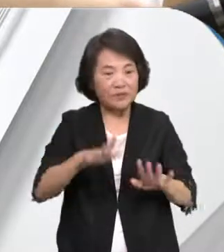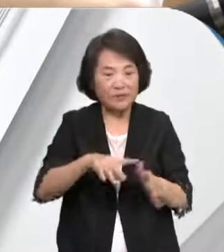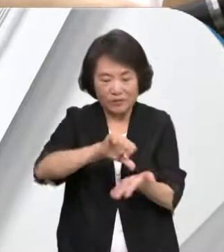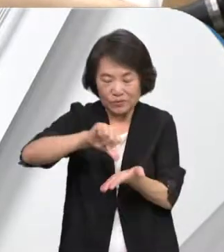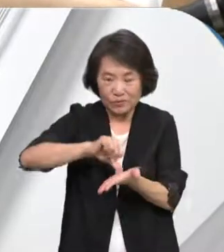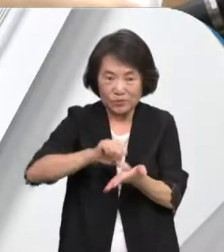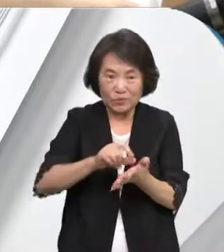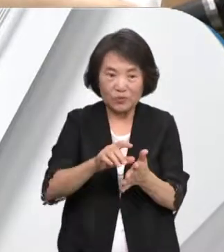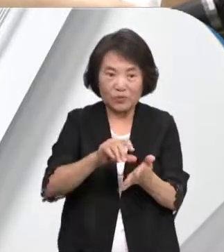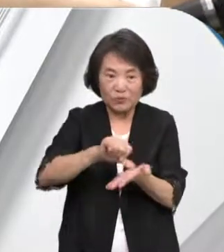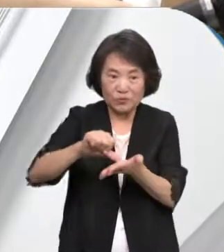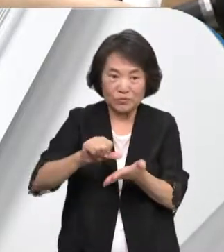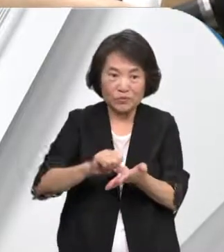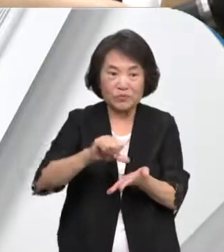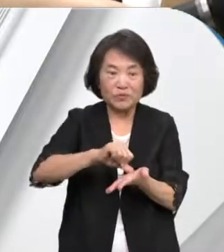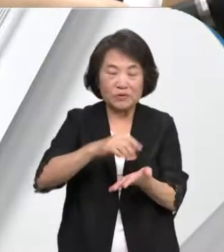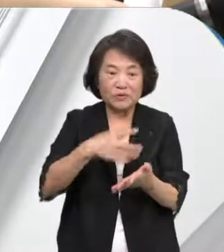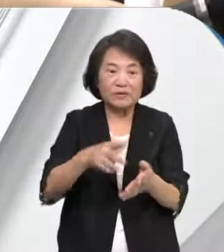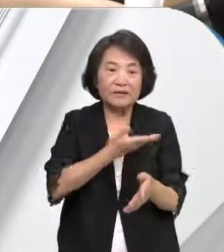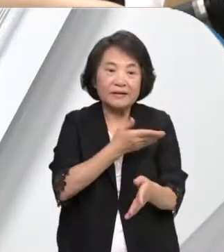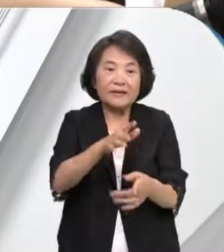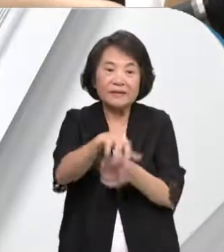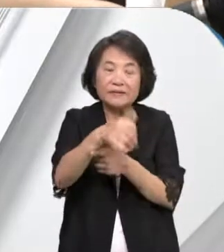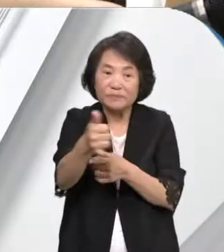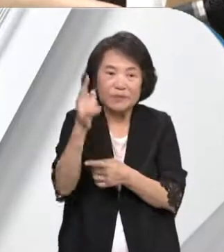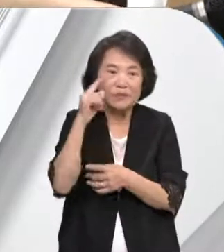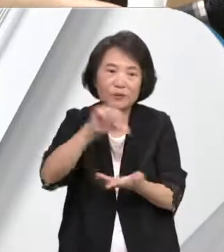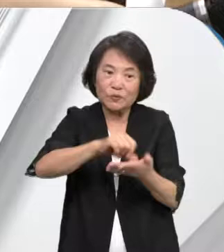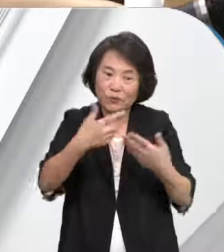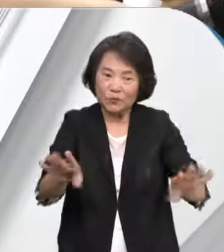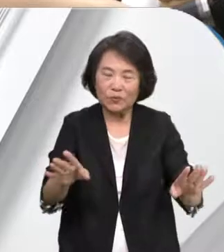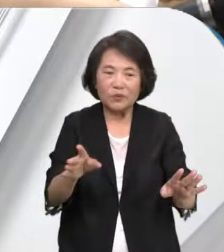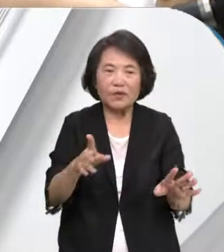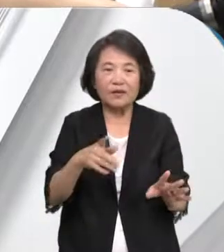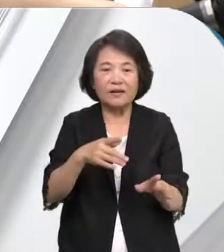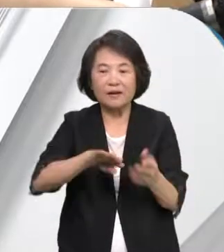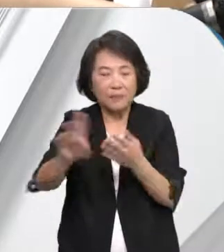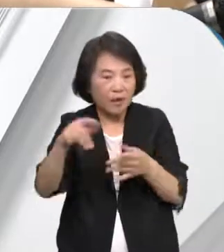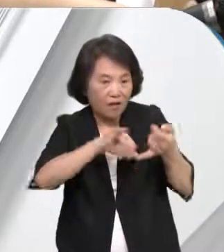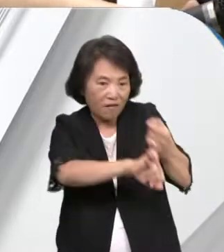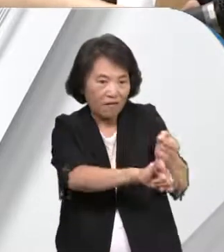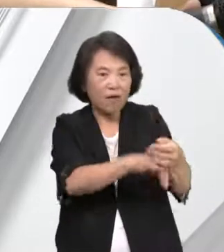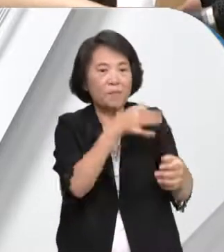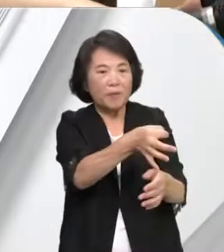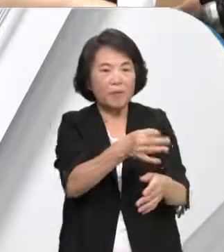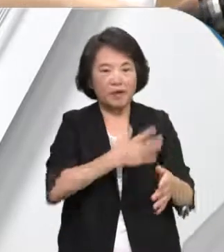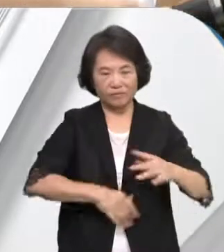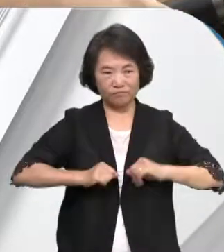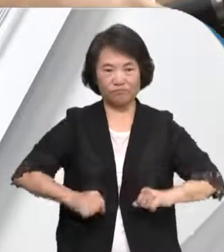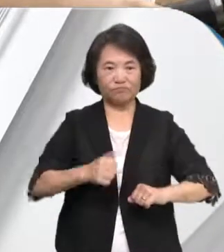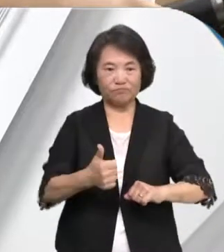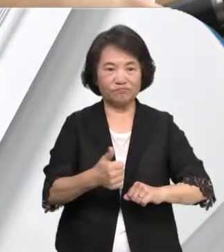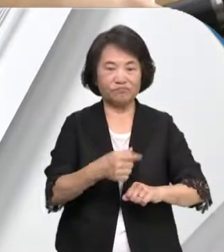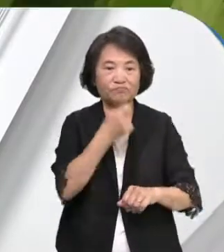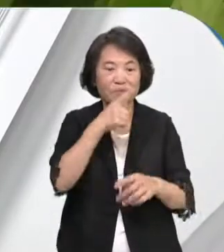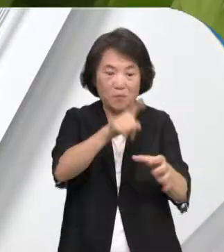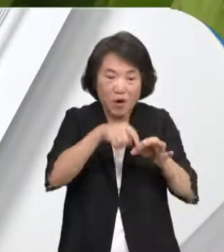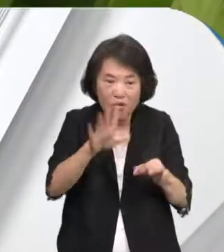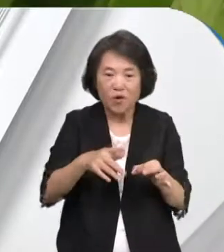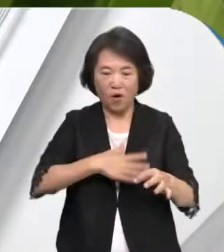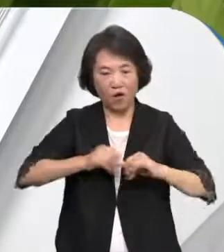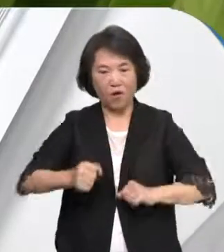这个好的产品能够来让农民来引进，来让消费者可以更健康，那这样的话造成双